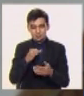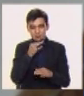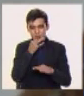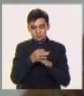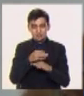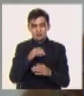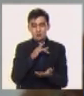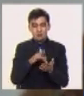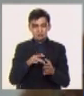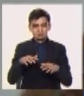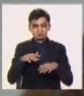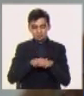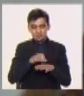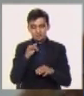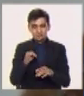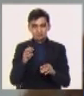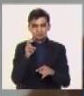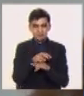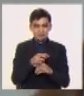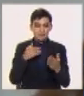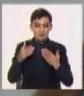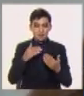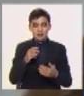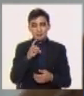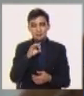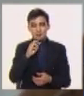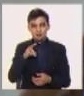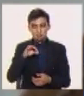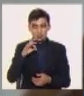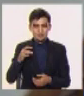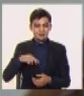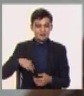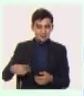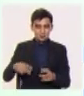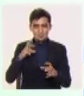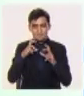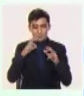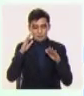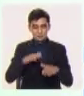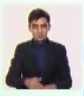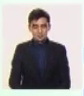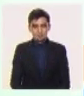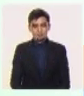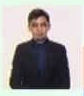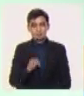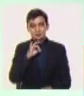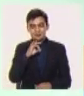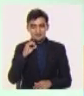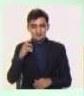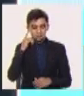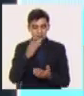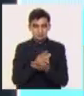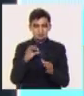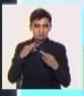активистами города и обсудить вопрос с ректорами, с директорами вузов и СУЗов. Елена надеется, что вуз пойдет